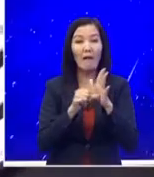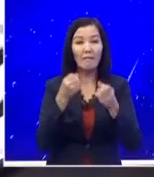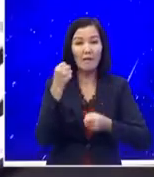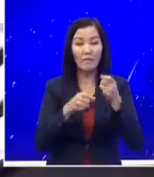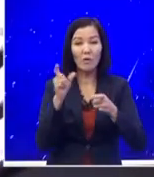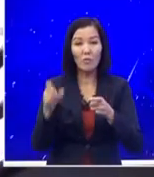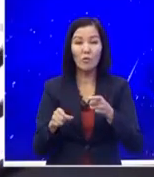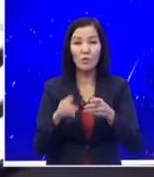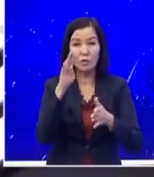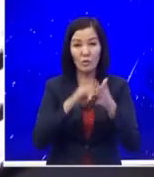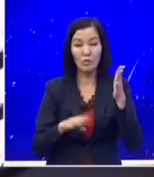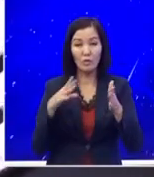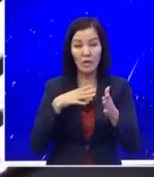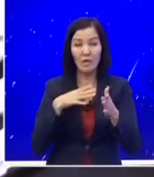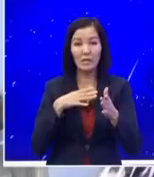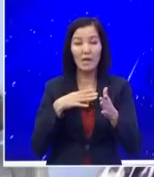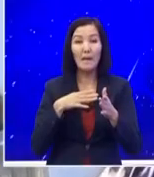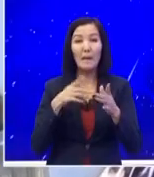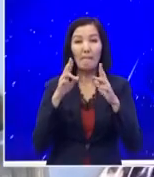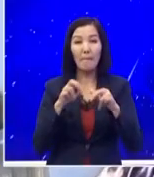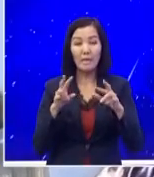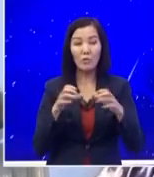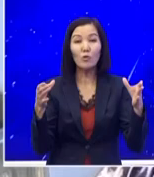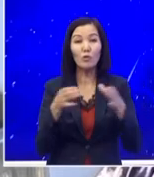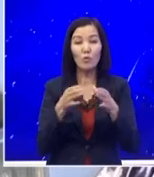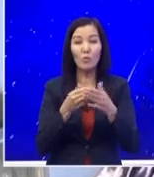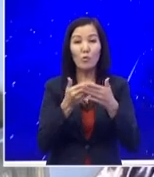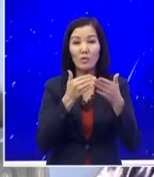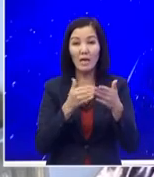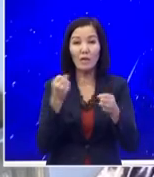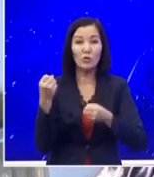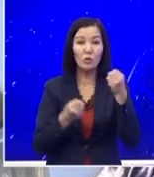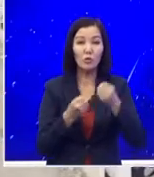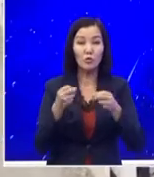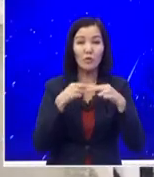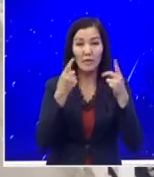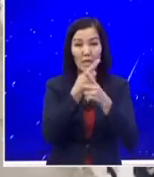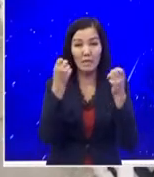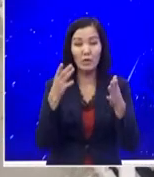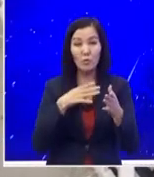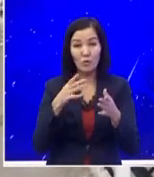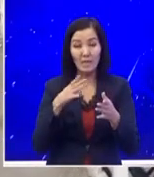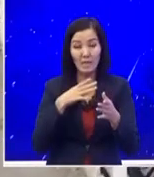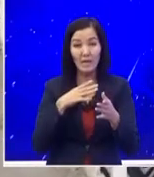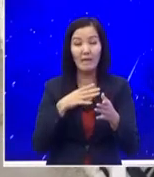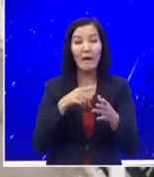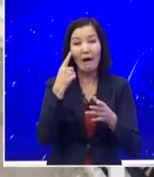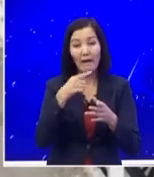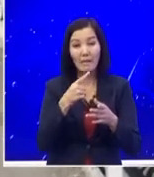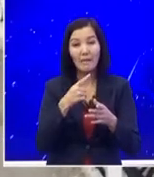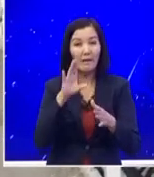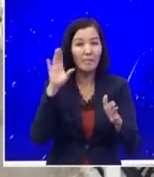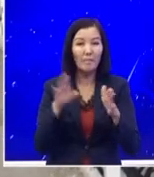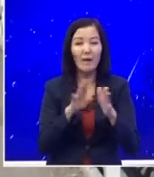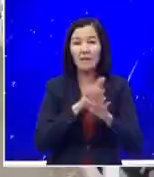айыппұл салынып, хаттама толтырылды. Мониторинг тобы осы уақытқа дейін жүргізушілерге талай мәрте ескерту жасалғанын айтады. Айтылған ескертулерге құлақ